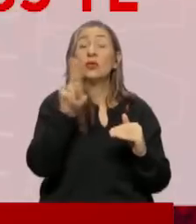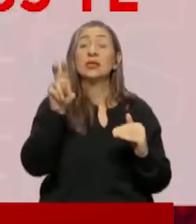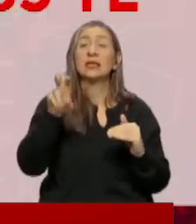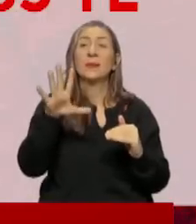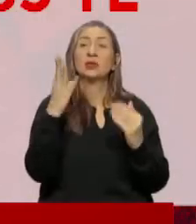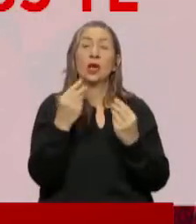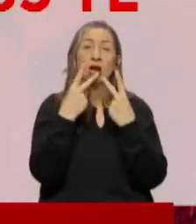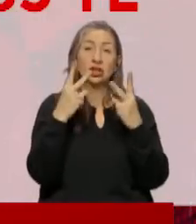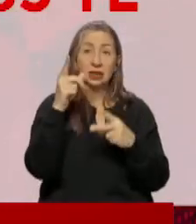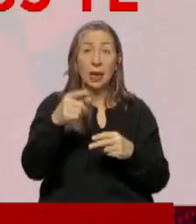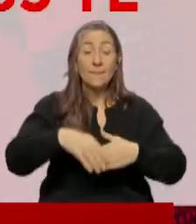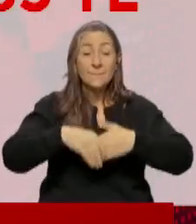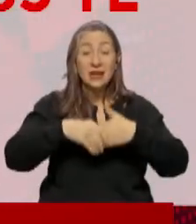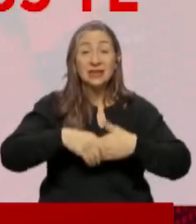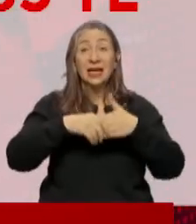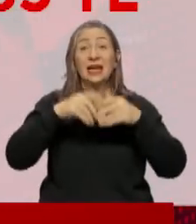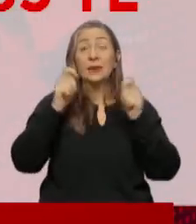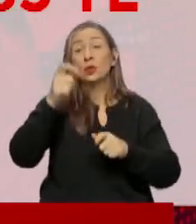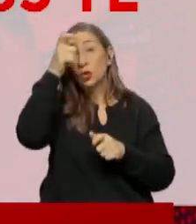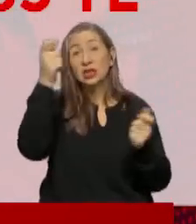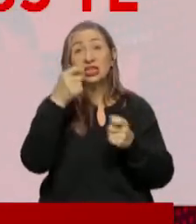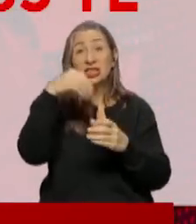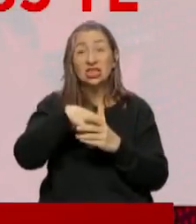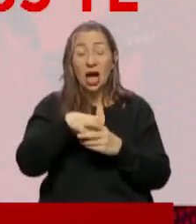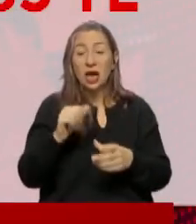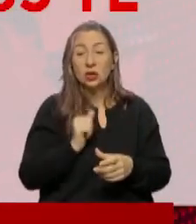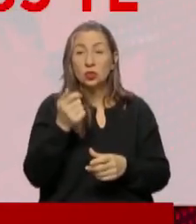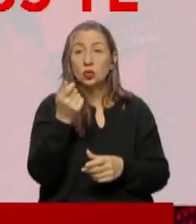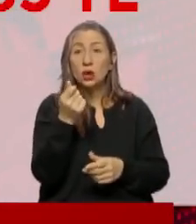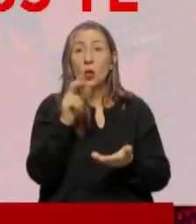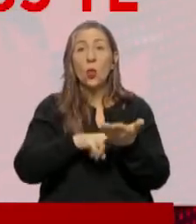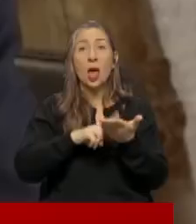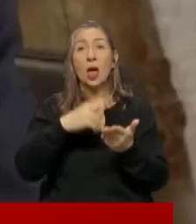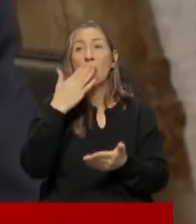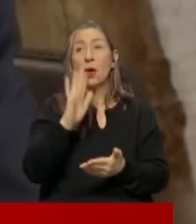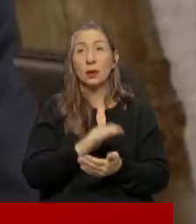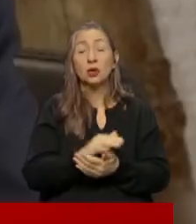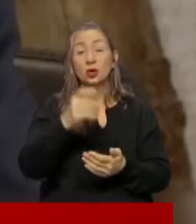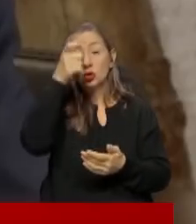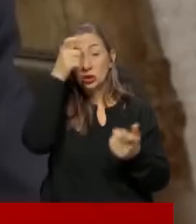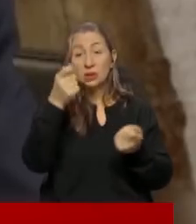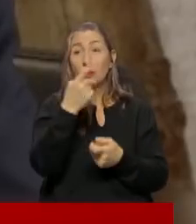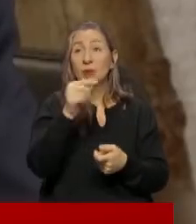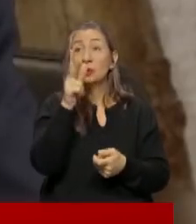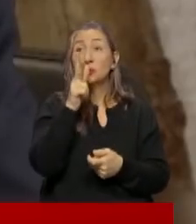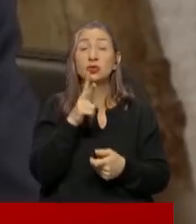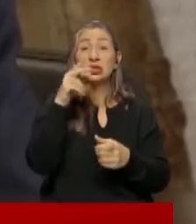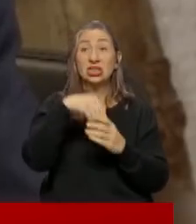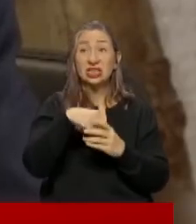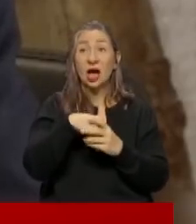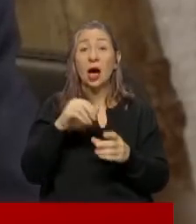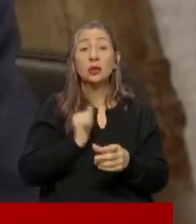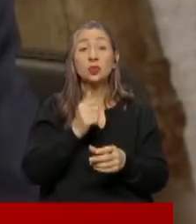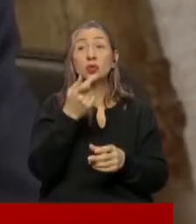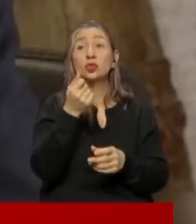lira olarak açıkladı. Pazarlığı yürütecek Türk İş'in içinde asgari ücretli üye olmadığını. Türk İş'in 1.300.000 üyesinin içinde